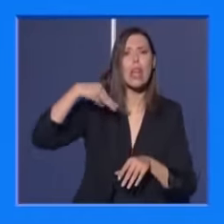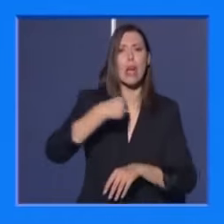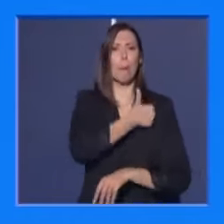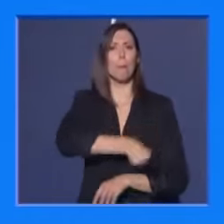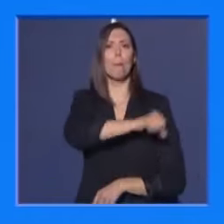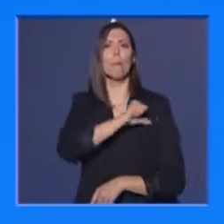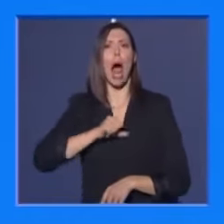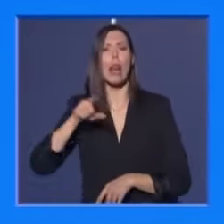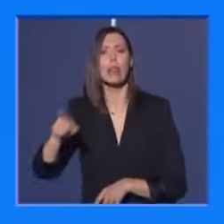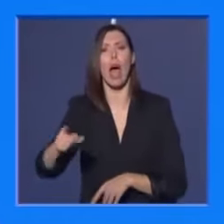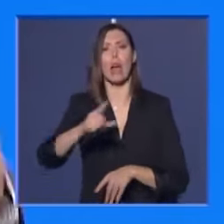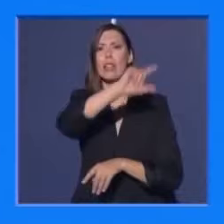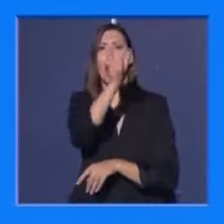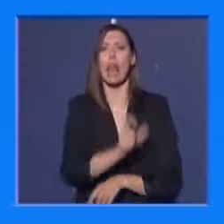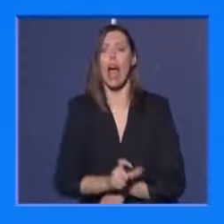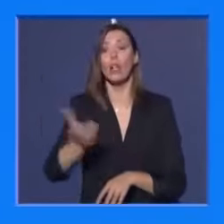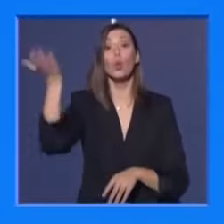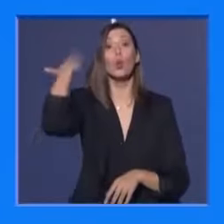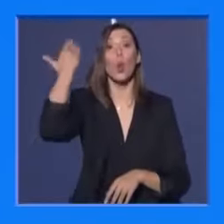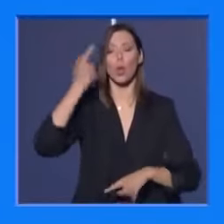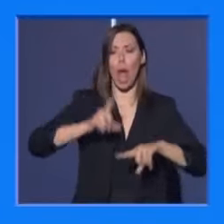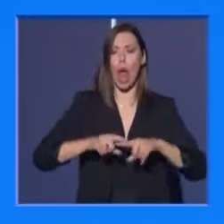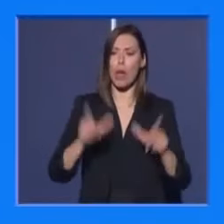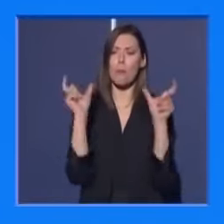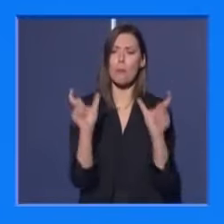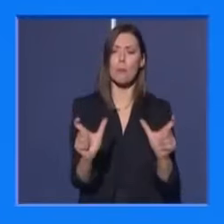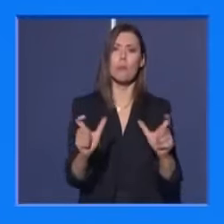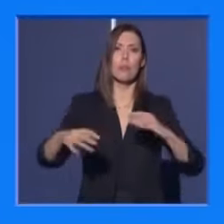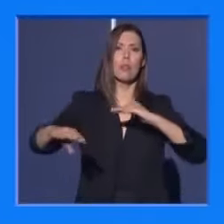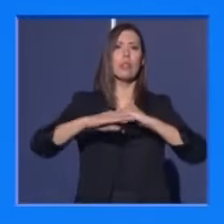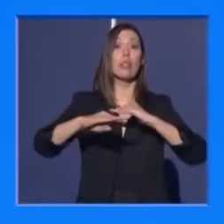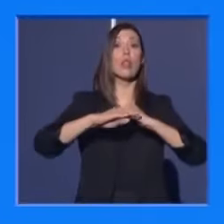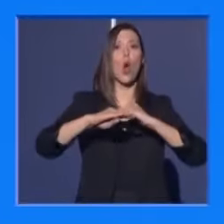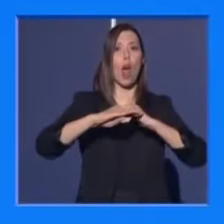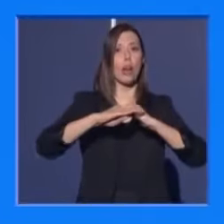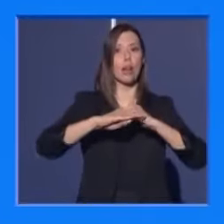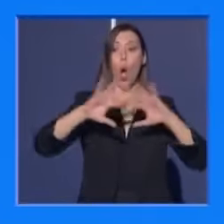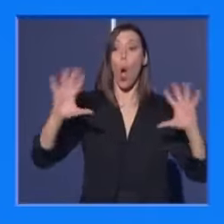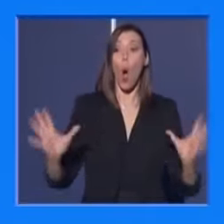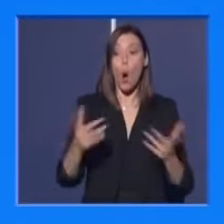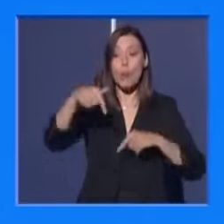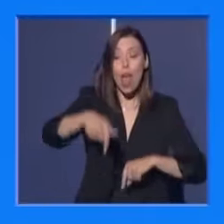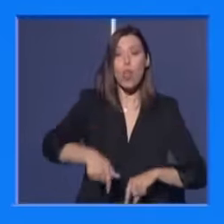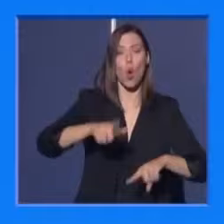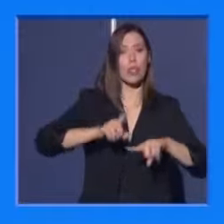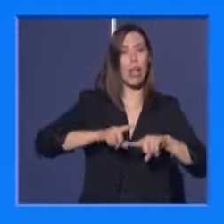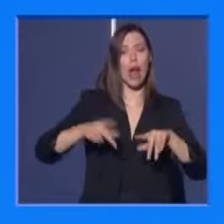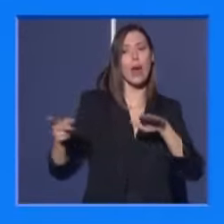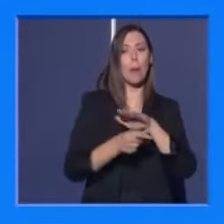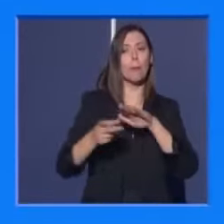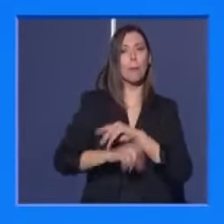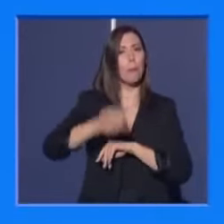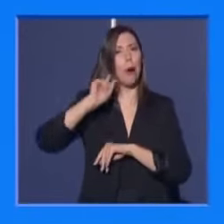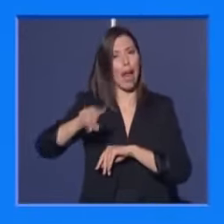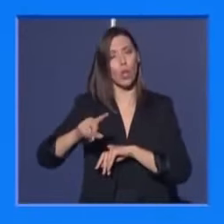περάσουν. Τα φυλάγαμε τα σύνορα και όσοι πέρναγαν από εδώ ή όσοι βρίσκονταν ήδη εδώ και παρανομούσαν, πήγαιναν